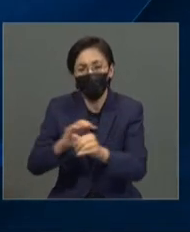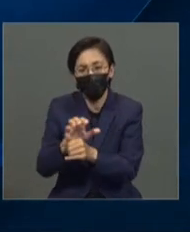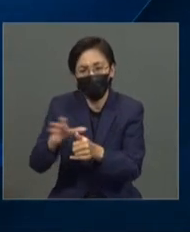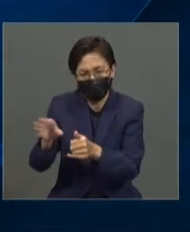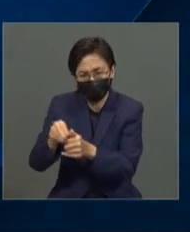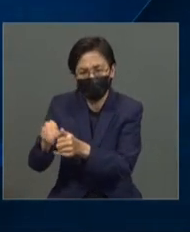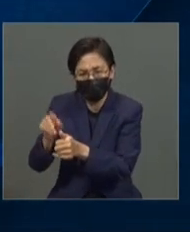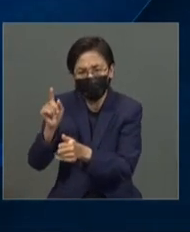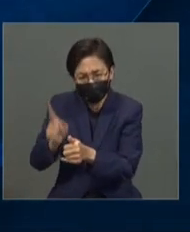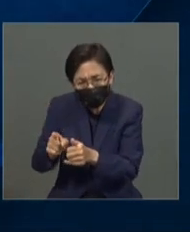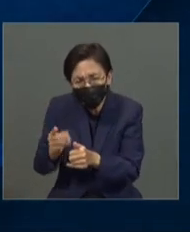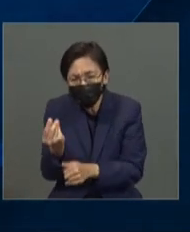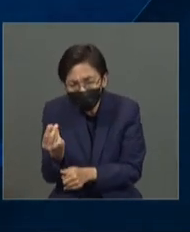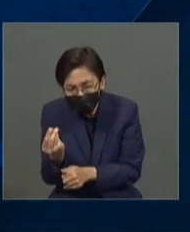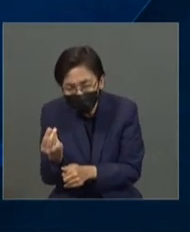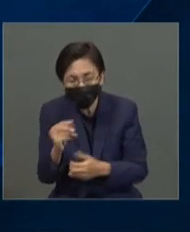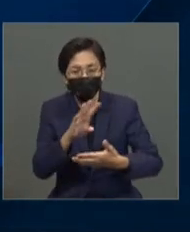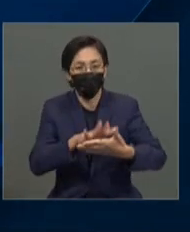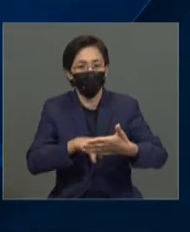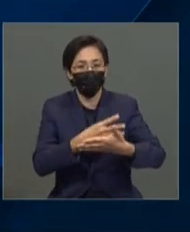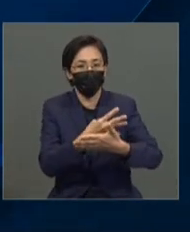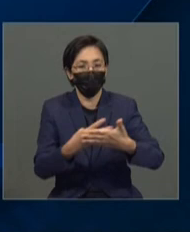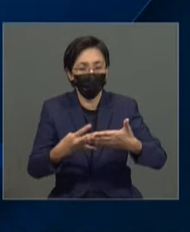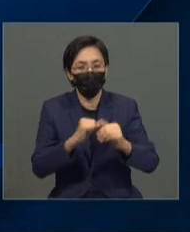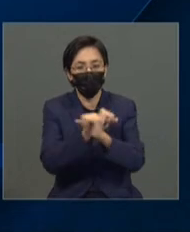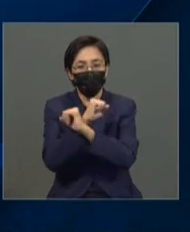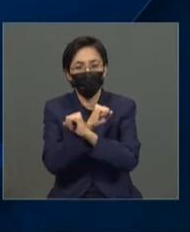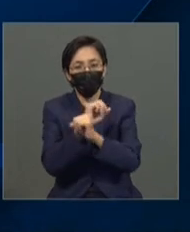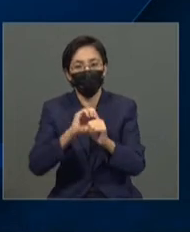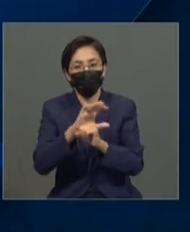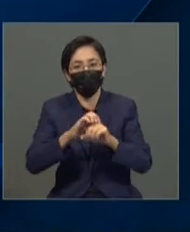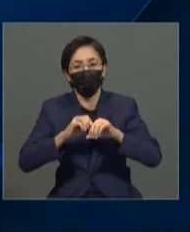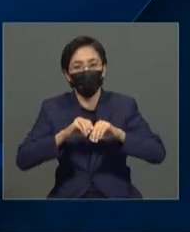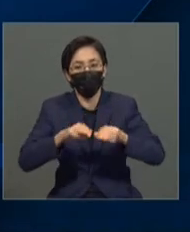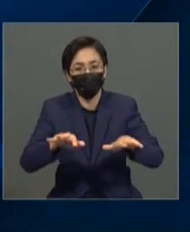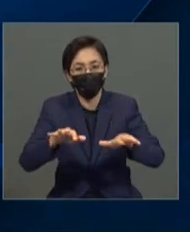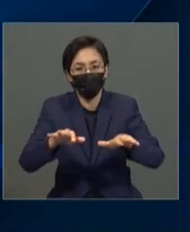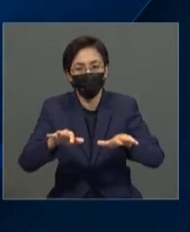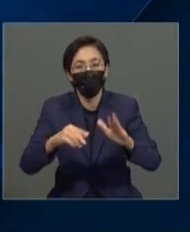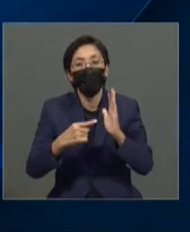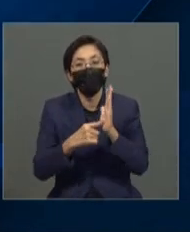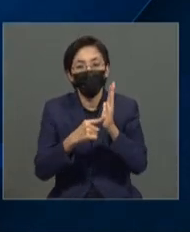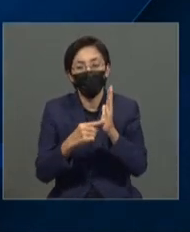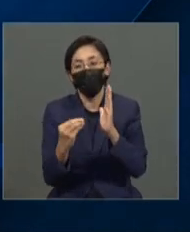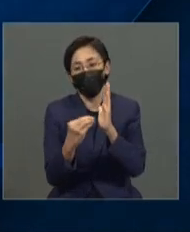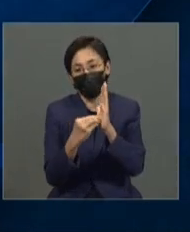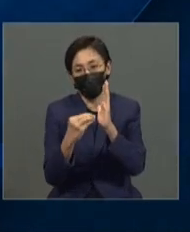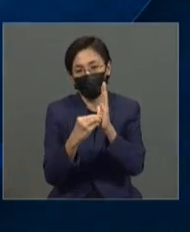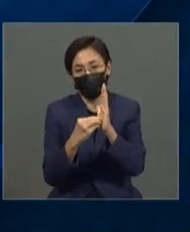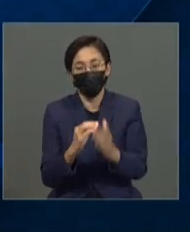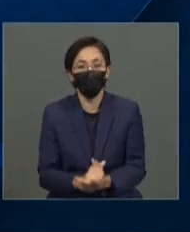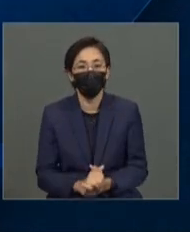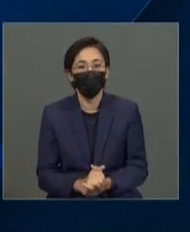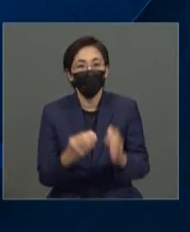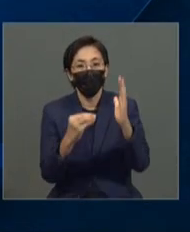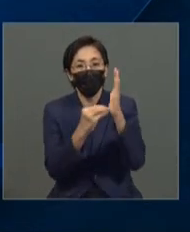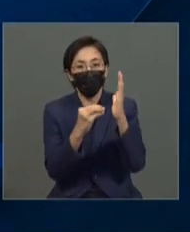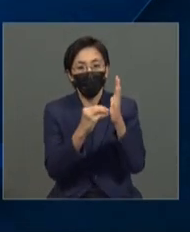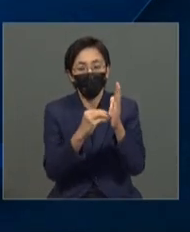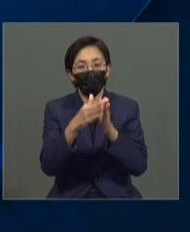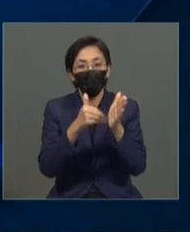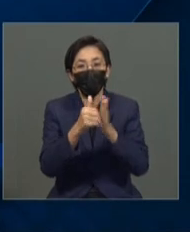ำมาสู่มาตรการการวางแผนการควบคุมการแพร่ระบาดอันนี้เป็นตัวอย่างกทม.ท่านจะเห็นการระบ